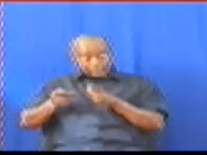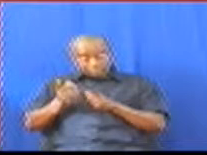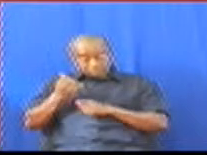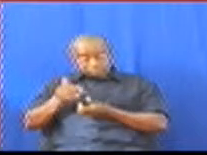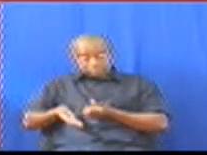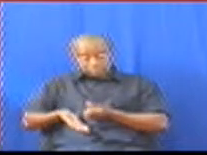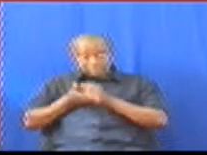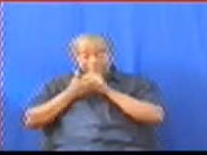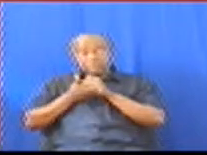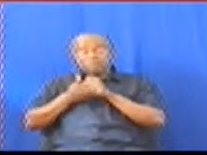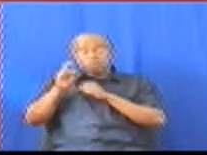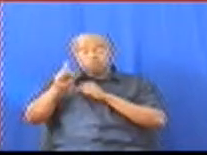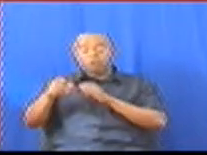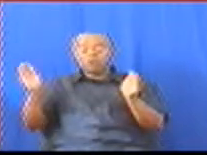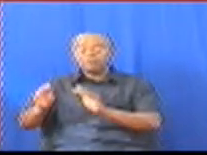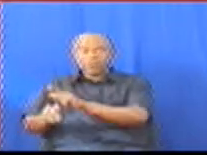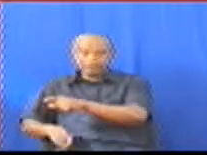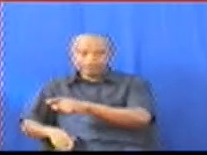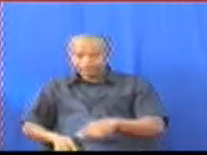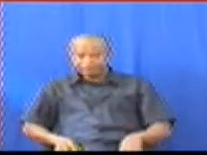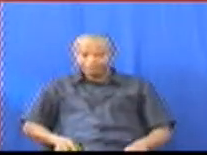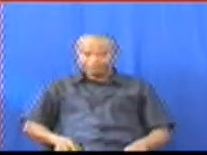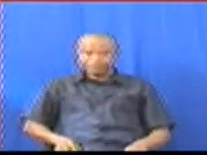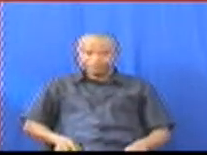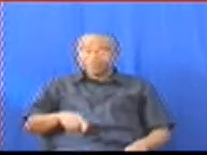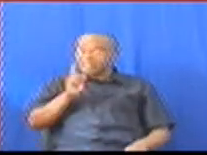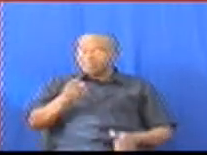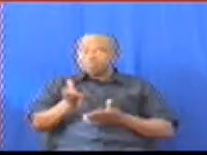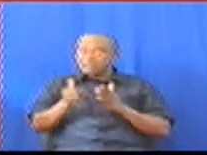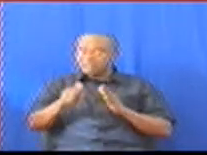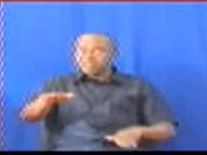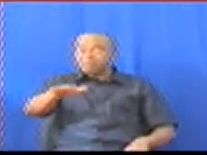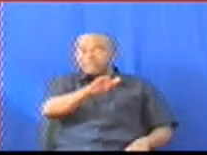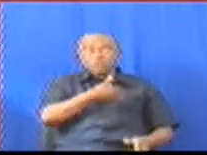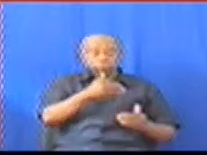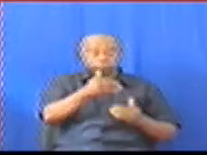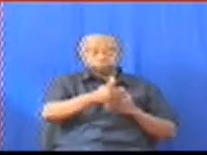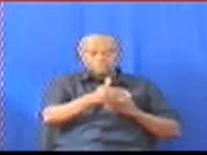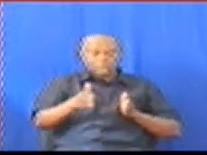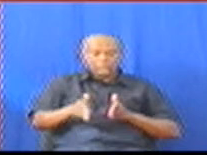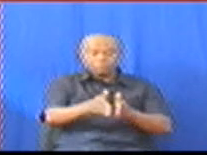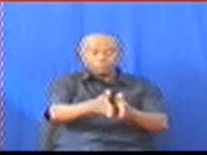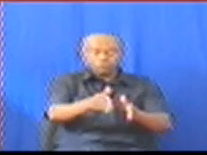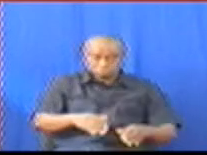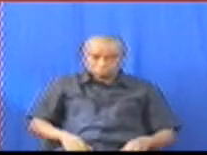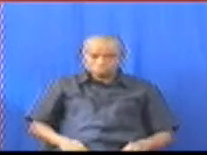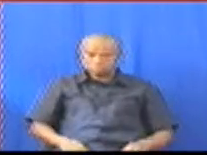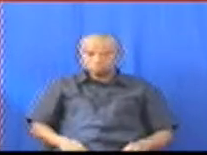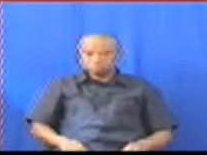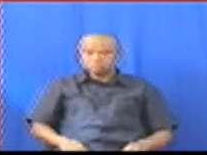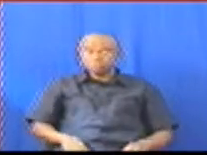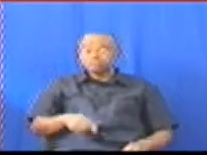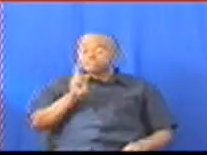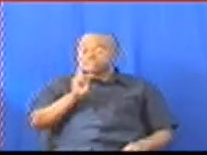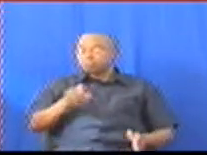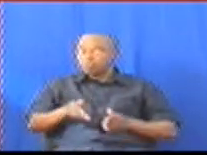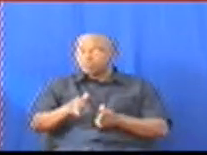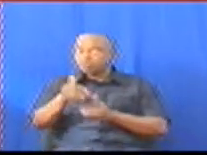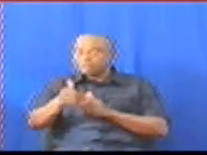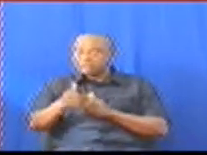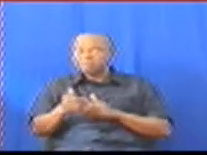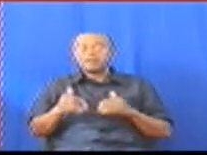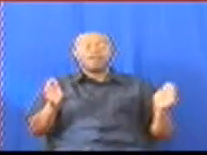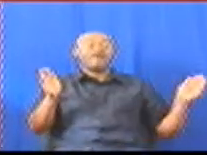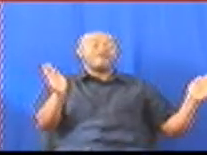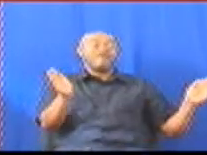wafugaji. Nimwombe mheshimiwa rais, kuna maeneo yaliyopakana na mto. Kuna mito ambayo imepakana na hifadhi. Kwa